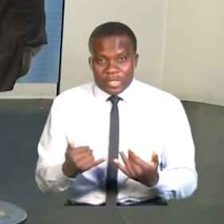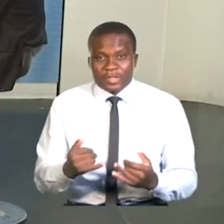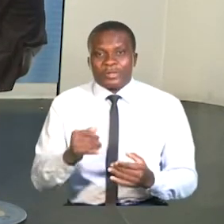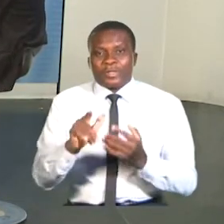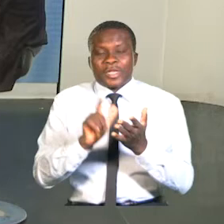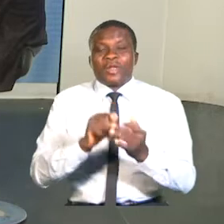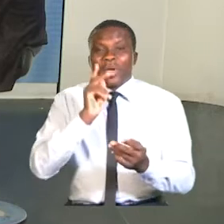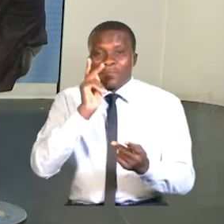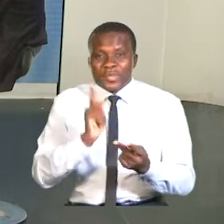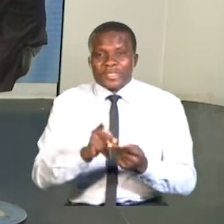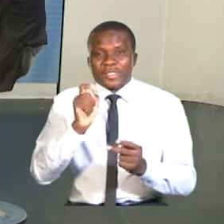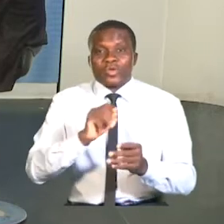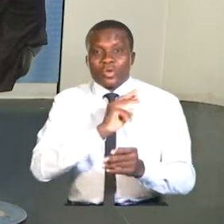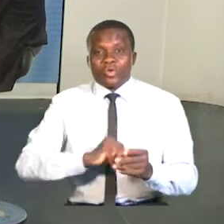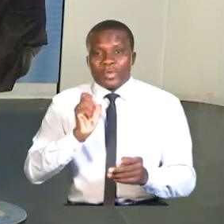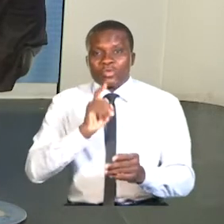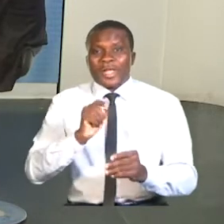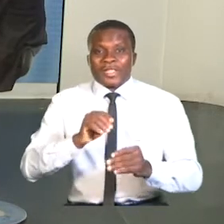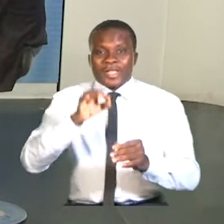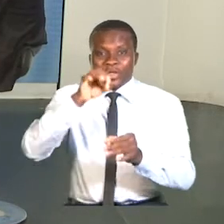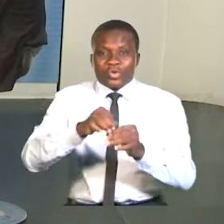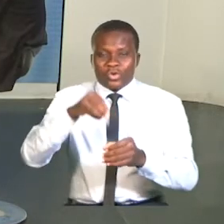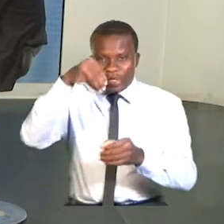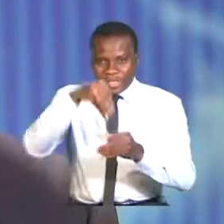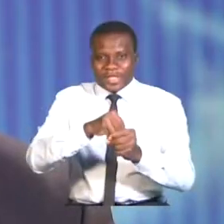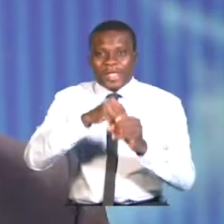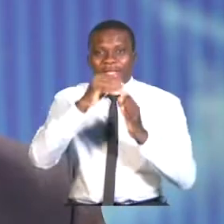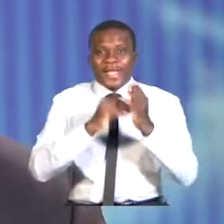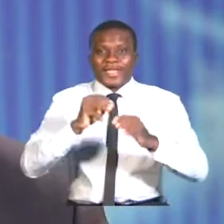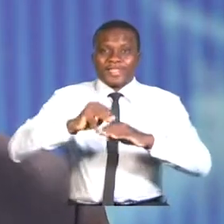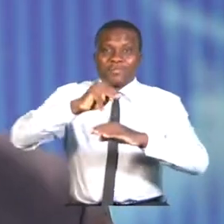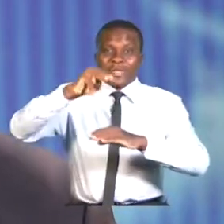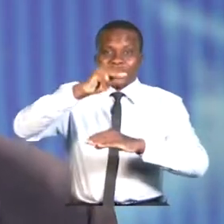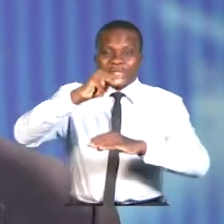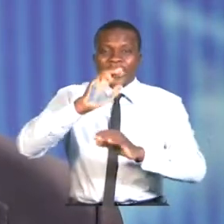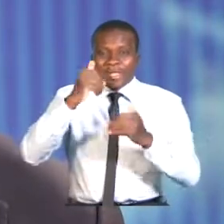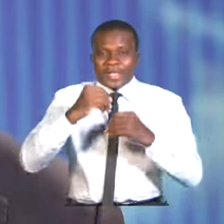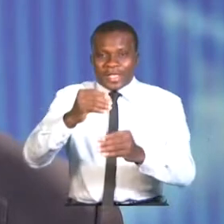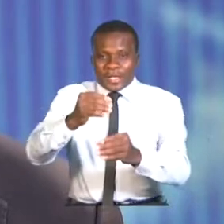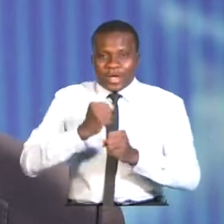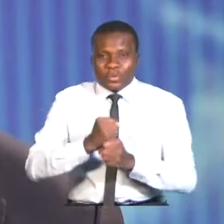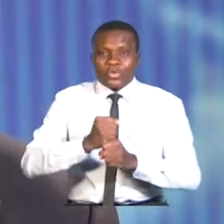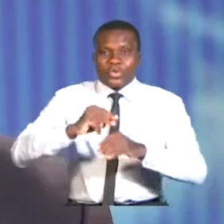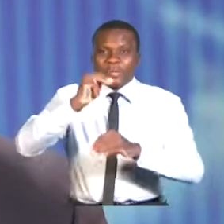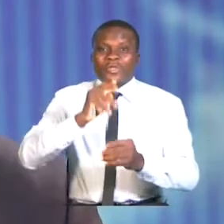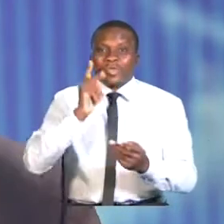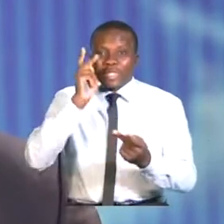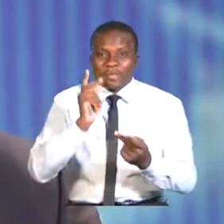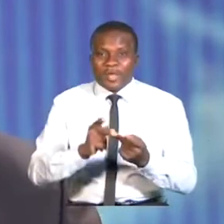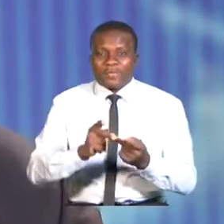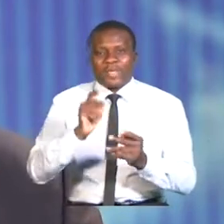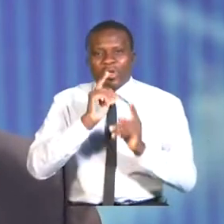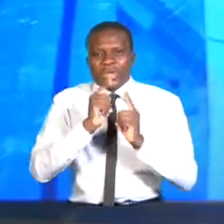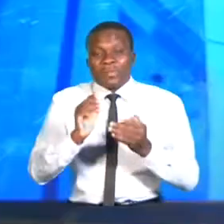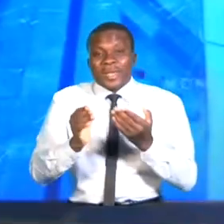loi préciséit que le maire doit être élu au sein de la liste majoritaire la liste ayant obtenu la majorité absolue on a